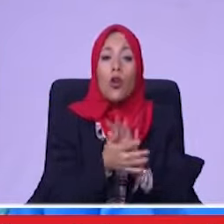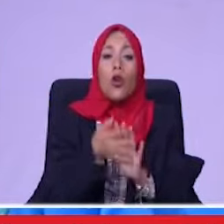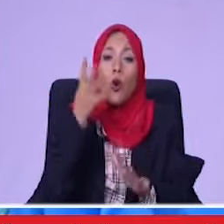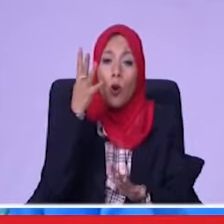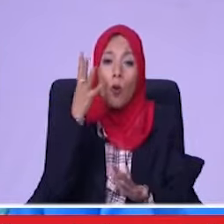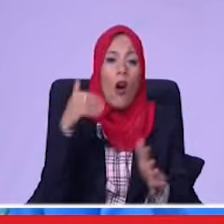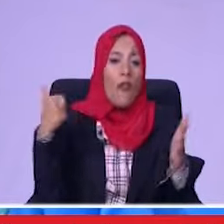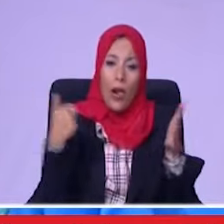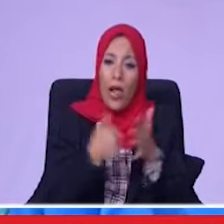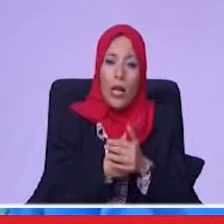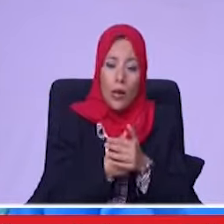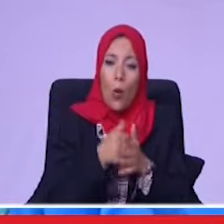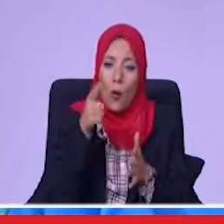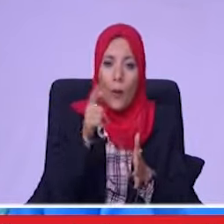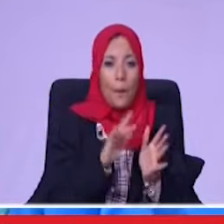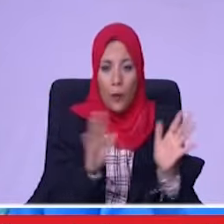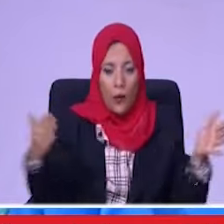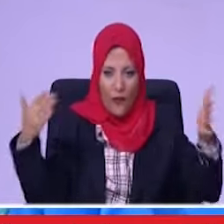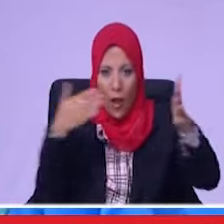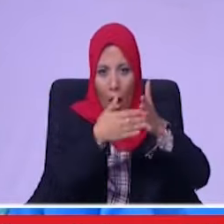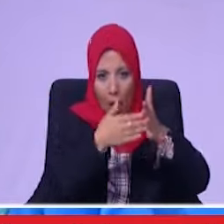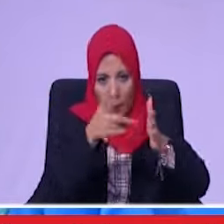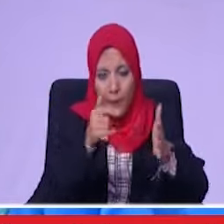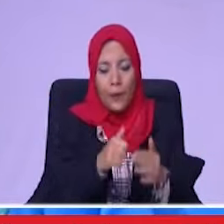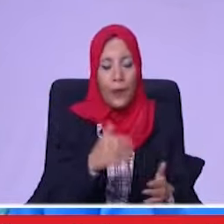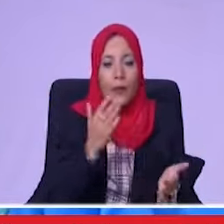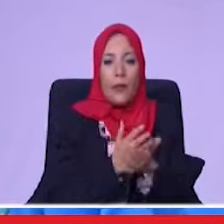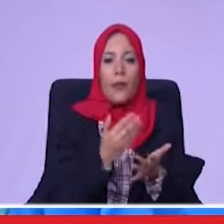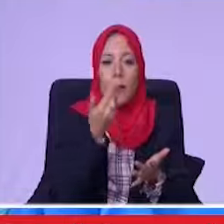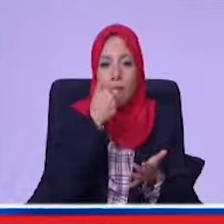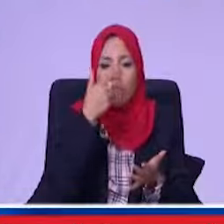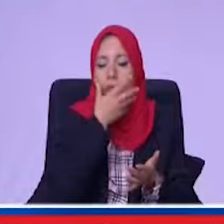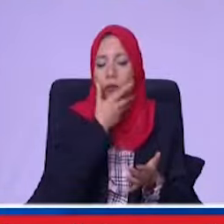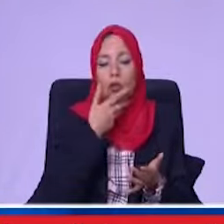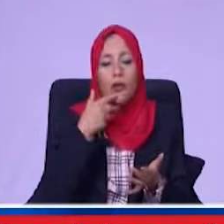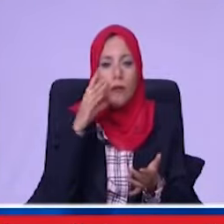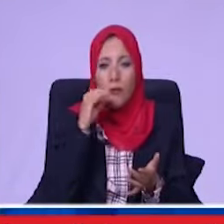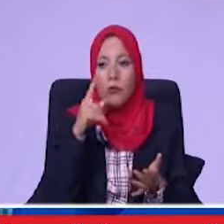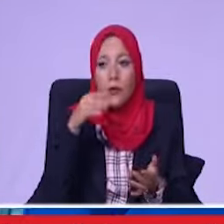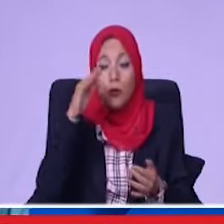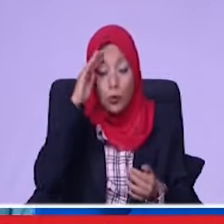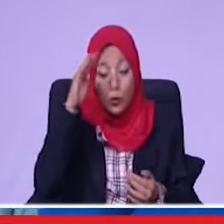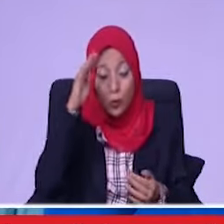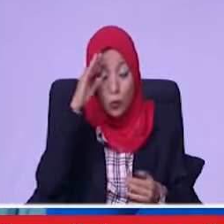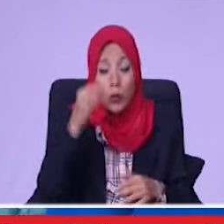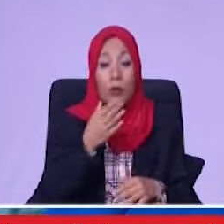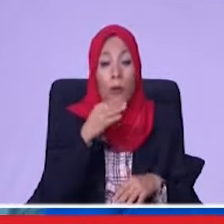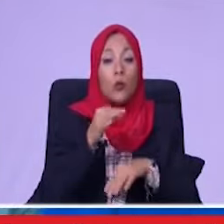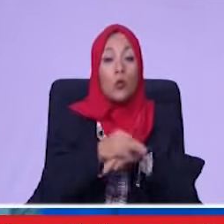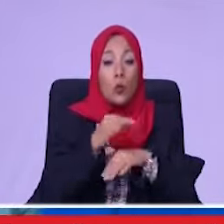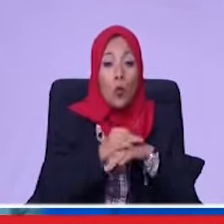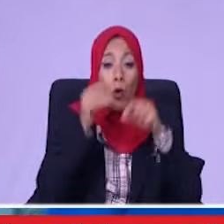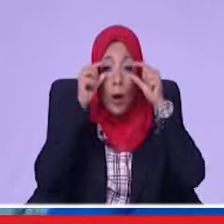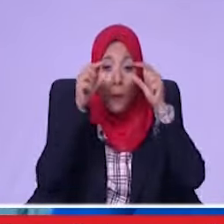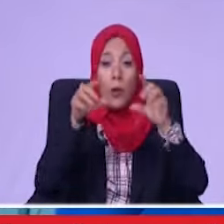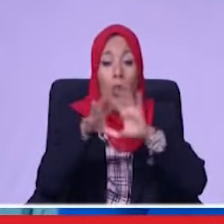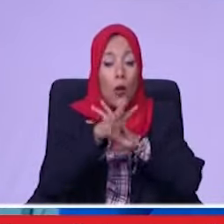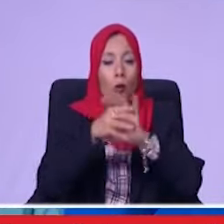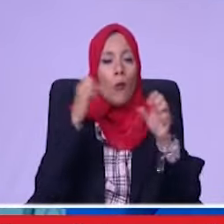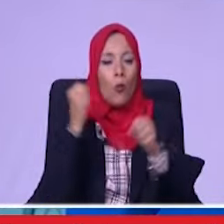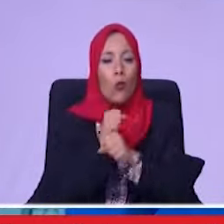شاء الله لإصلاح الجزء الأخير من اللثة وسقف الحنك عند هيثم. بنشكر إدارة البرنامج اللي بتقدر توصلنا للحالات اللي في